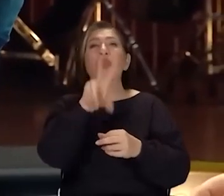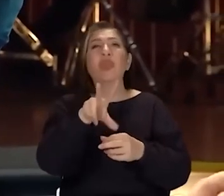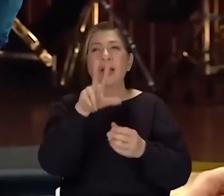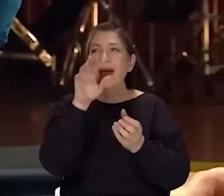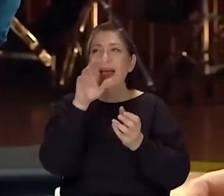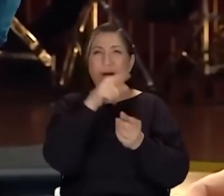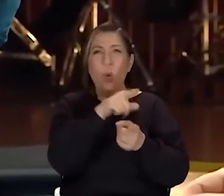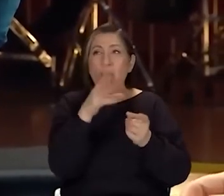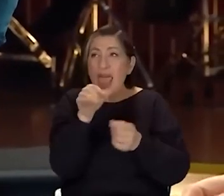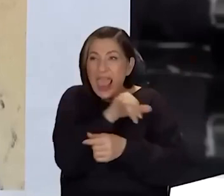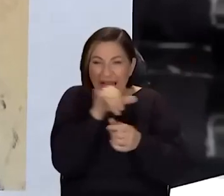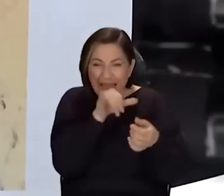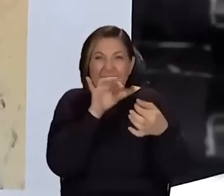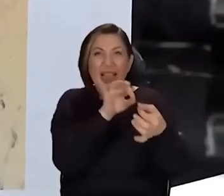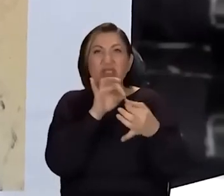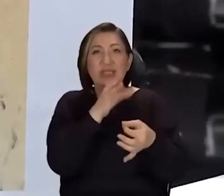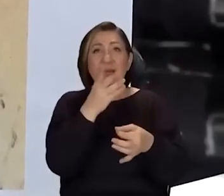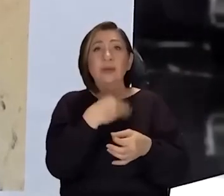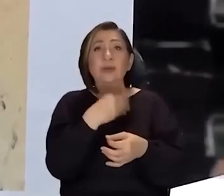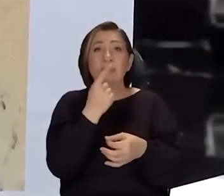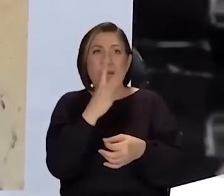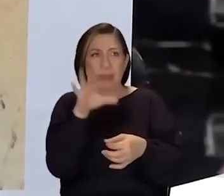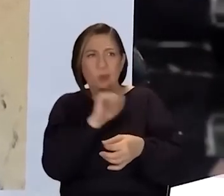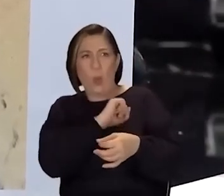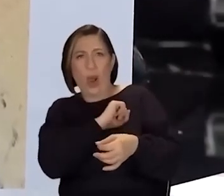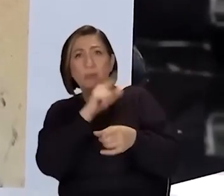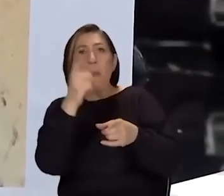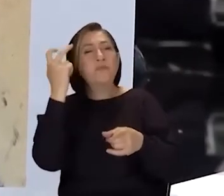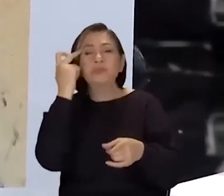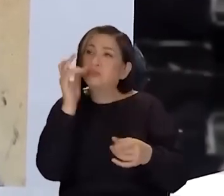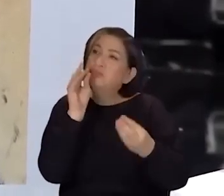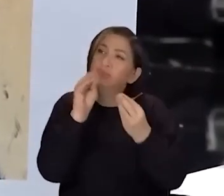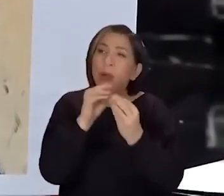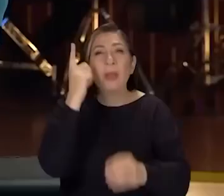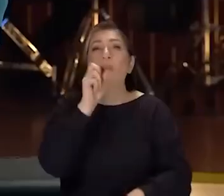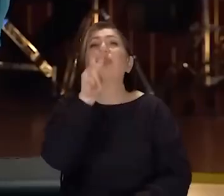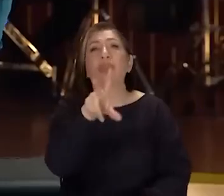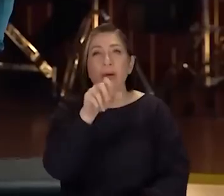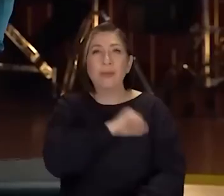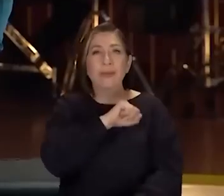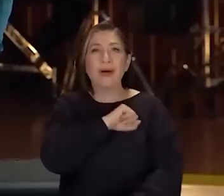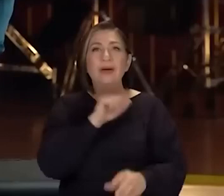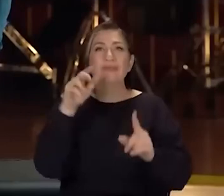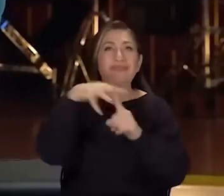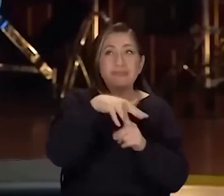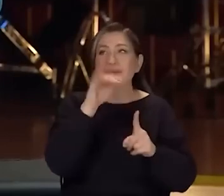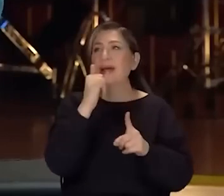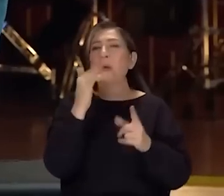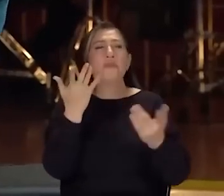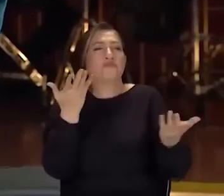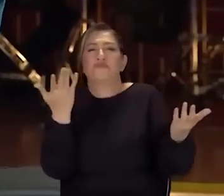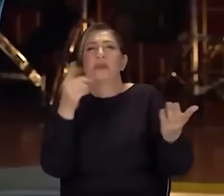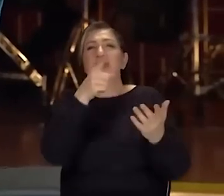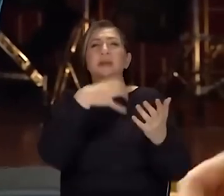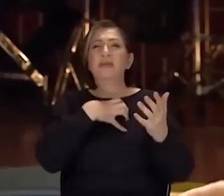en yakın ilişki olabilir. Ben çünkü çok seviyorum lamalardan abi. Biraz çekinirler yani. Evet. Değil mi? Tükürür der, bir şey der, aynen. Saldırır der filan. Belki de işte